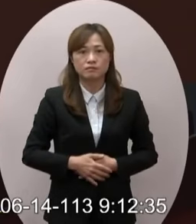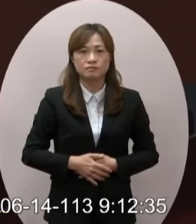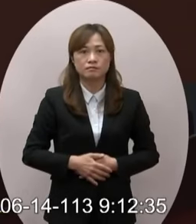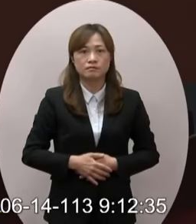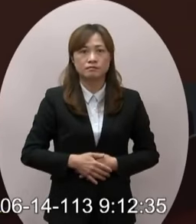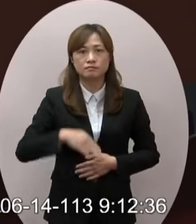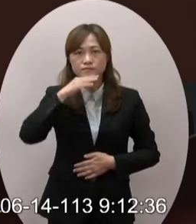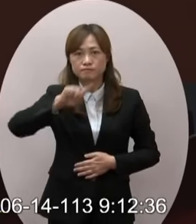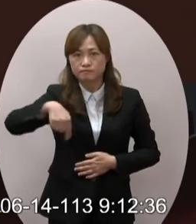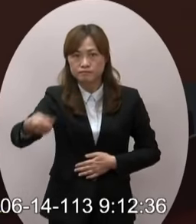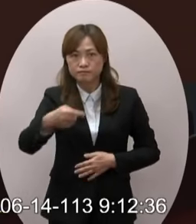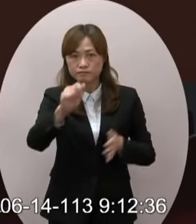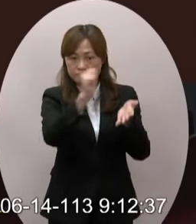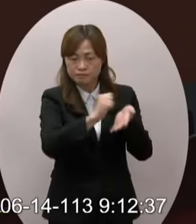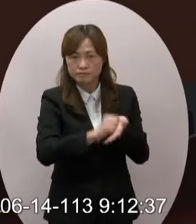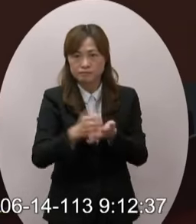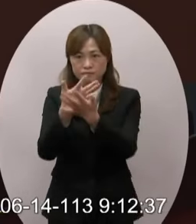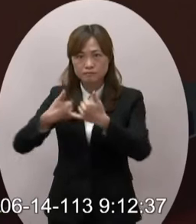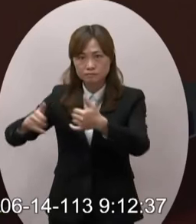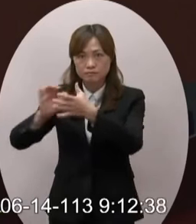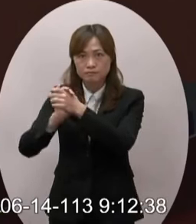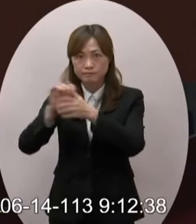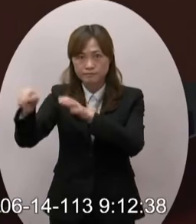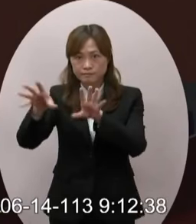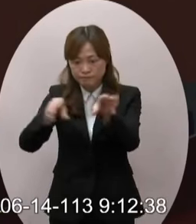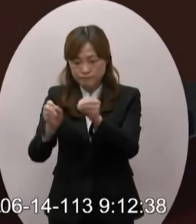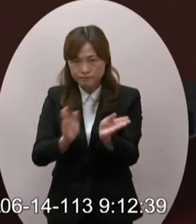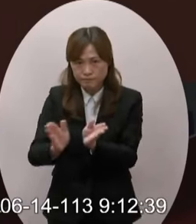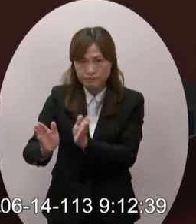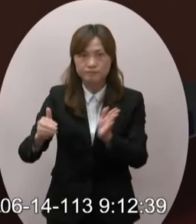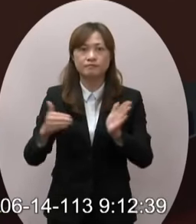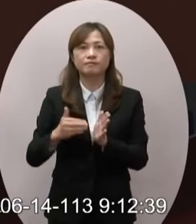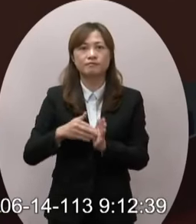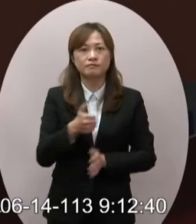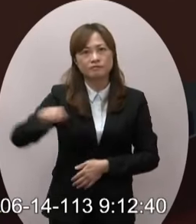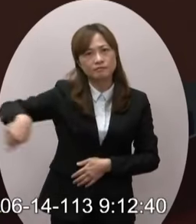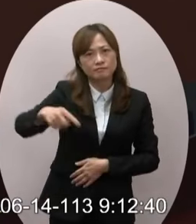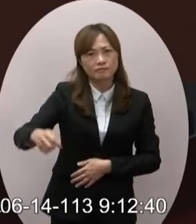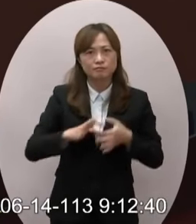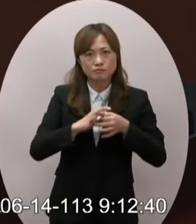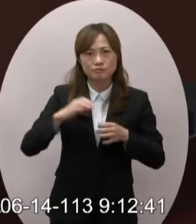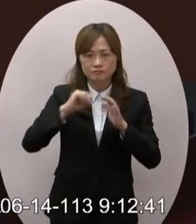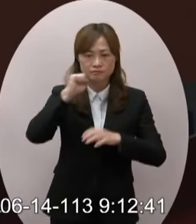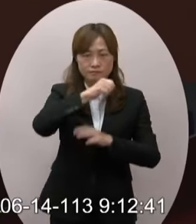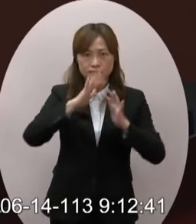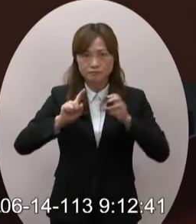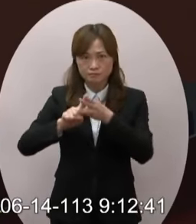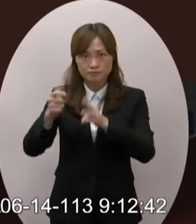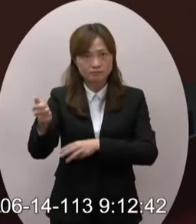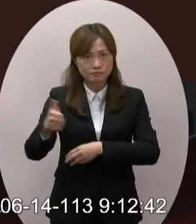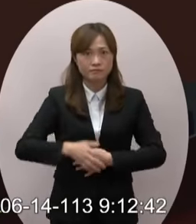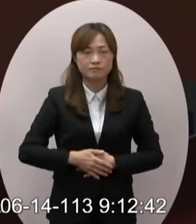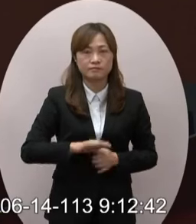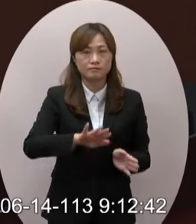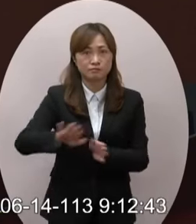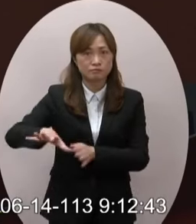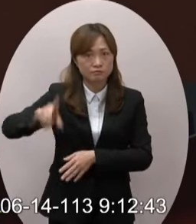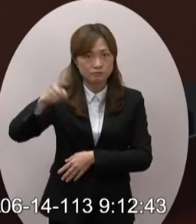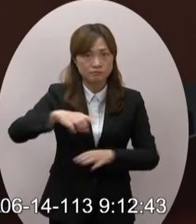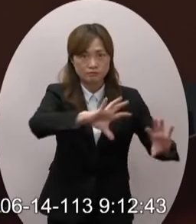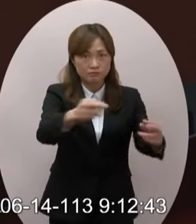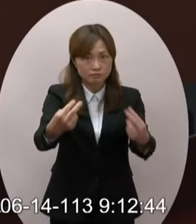料也是参考网友整理，非常感谢网友如此关心台湾民主。首先，让世